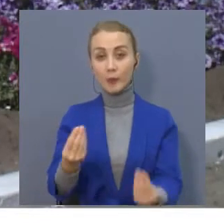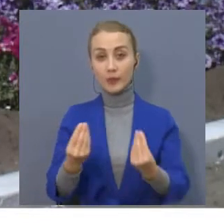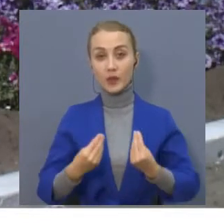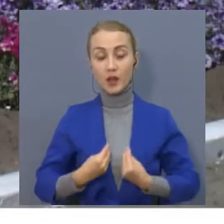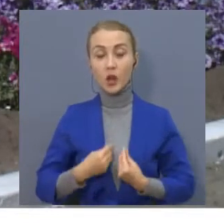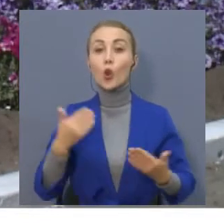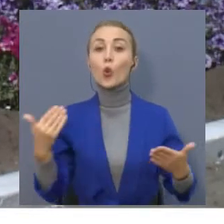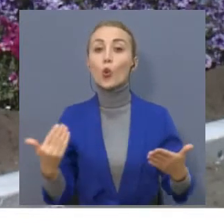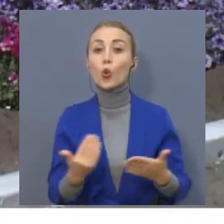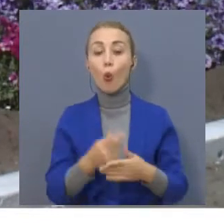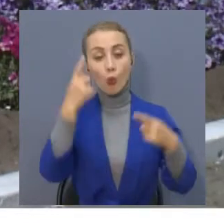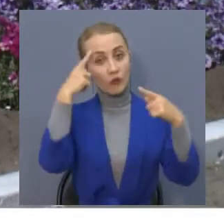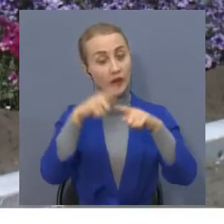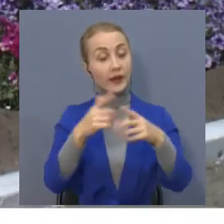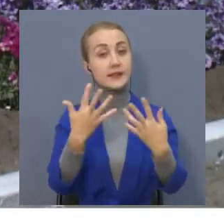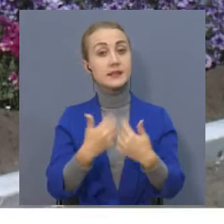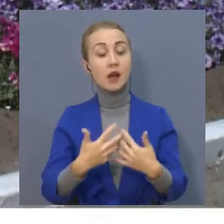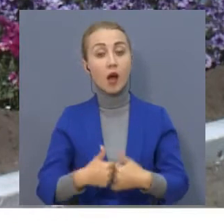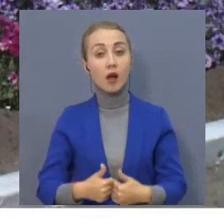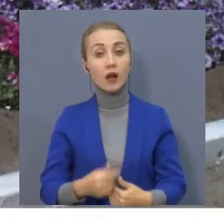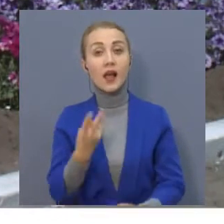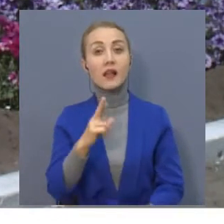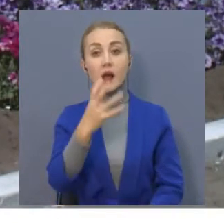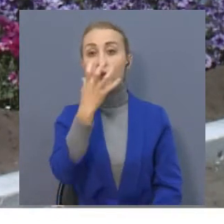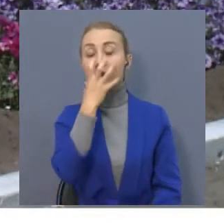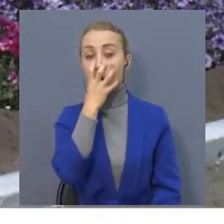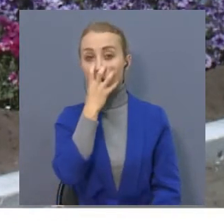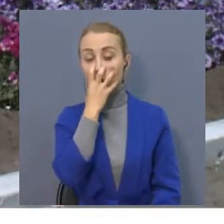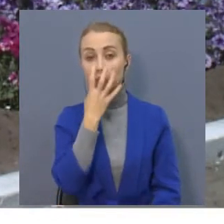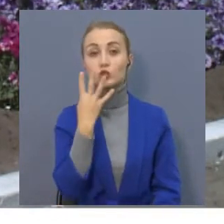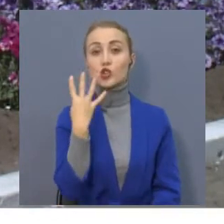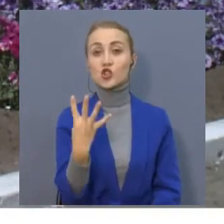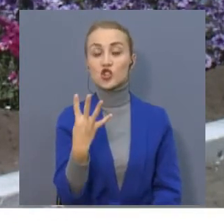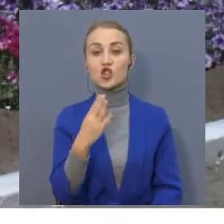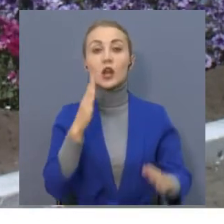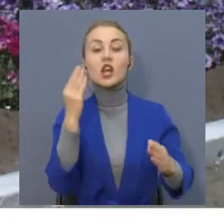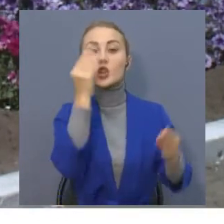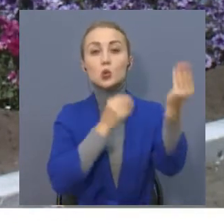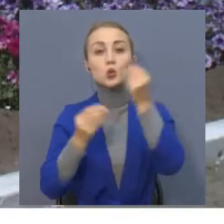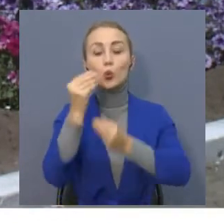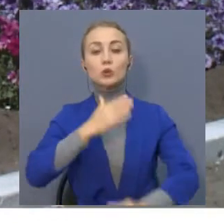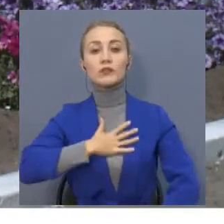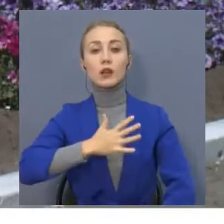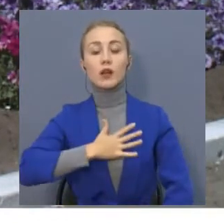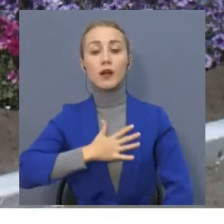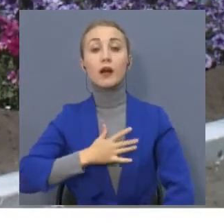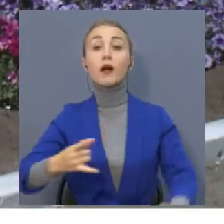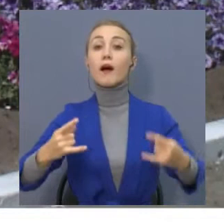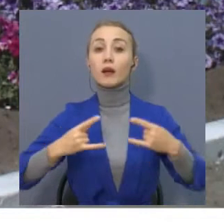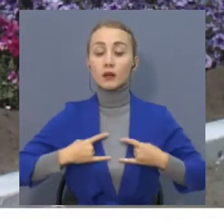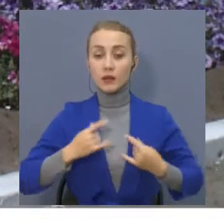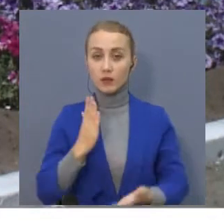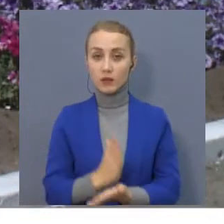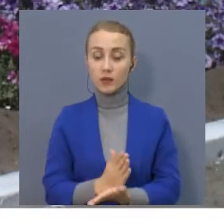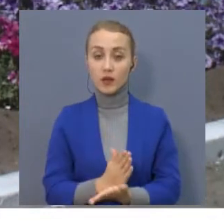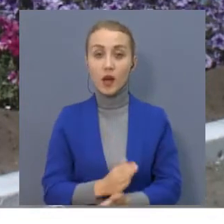Бізге жаңа наркоз аппараты, 4 өкпені жасанды желдету құрылғысы, рентген берілді. Облыстық денсаулық сақтау басқармасынан 40 пульсоксиметр